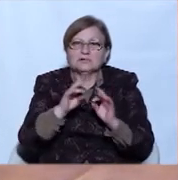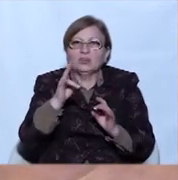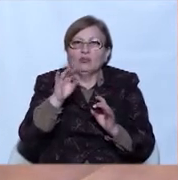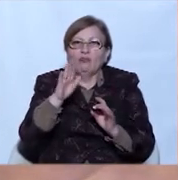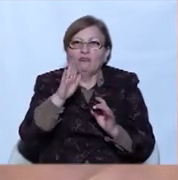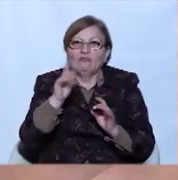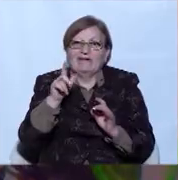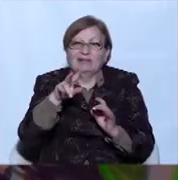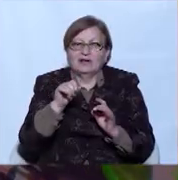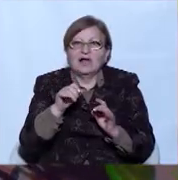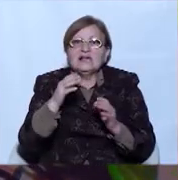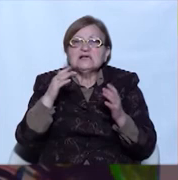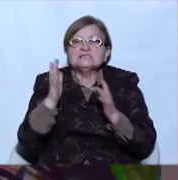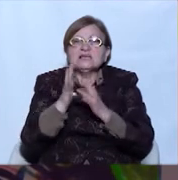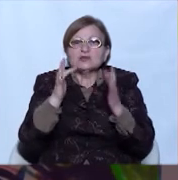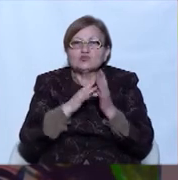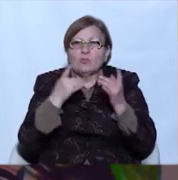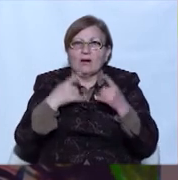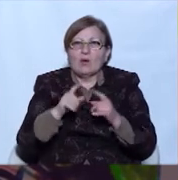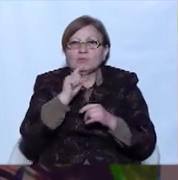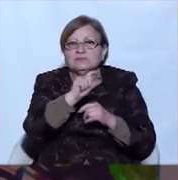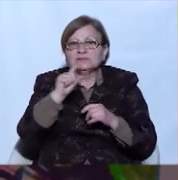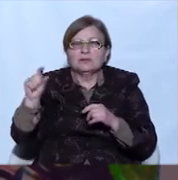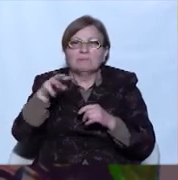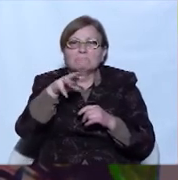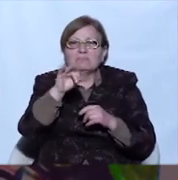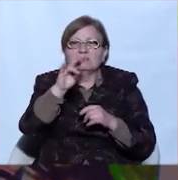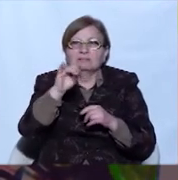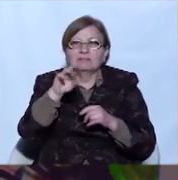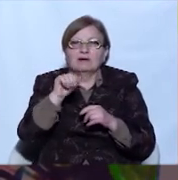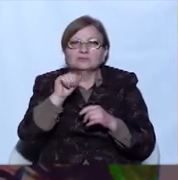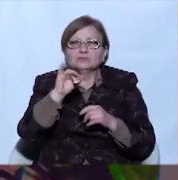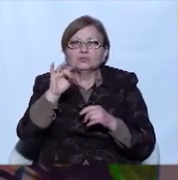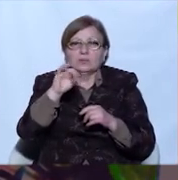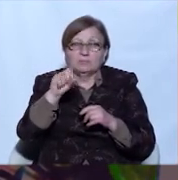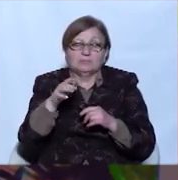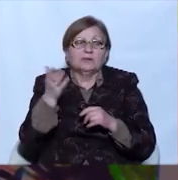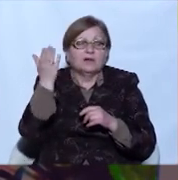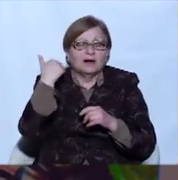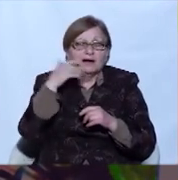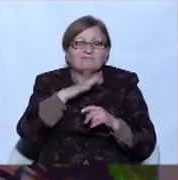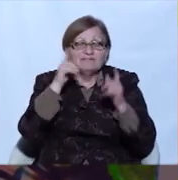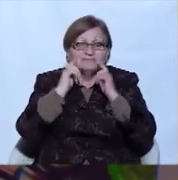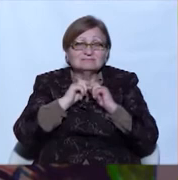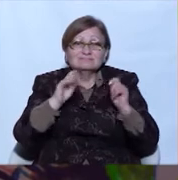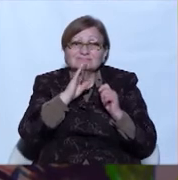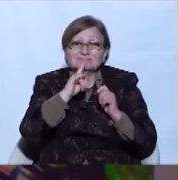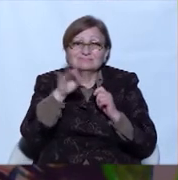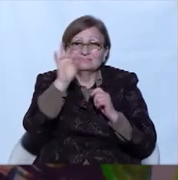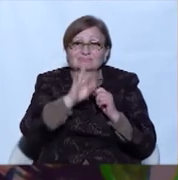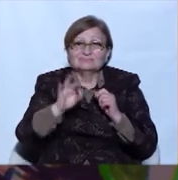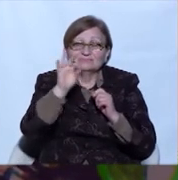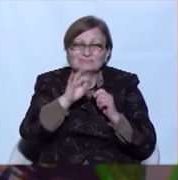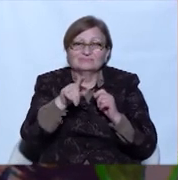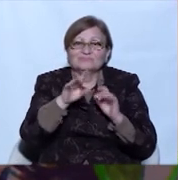საშობაო მინიატურები. ჩვენ წინა ჯერზე, როდესაც თავსაფრიან დედაკაცზე ვილაპარაკობდით ნიკოლ